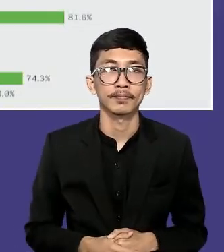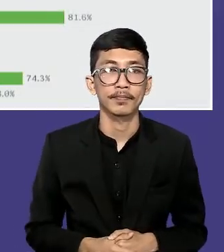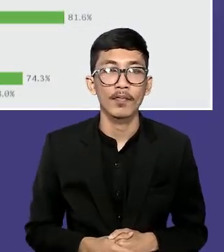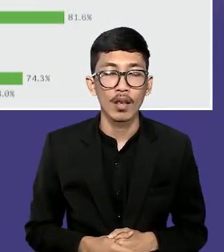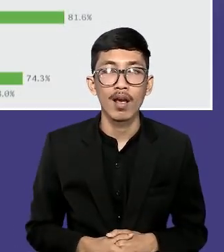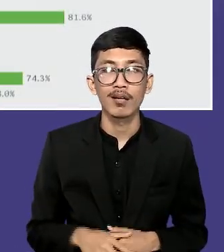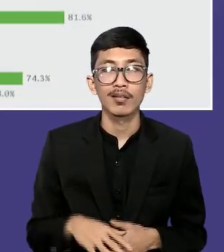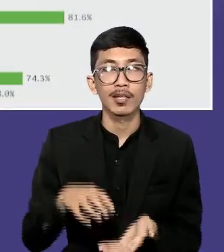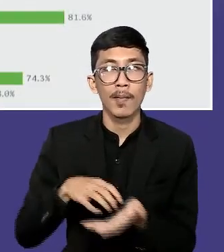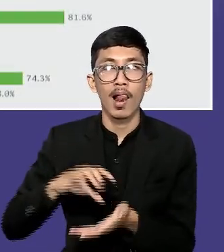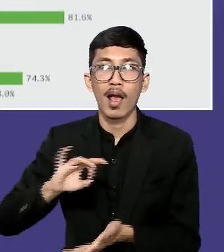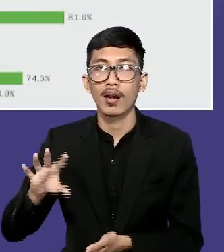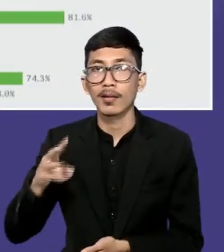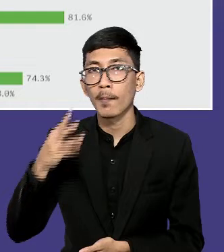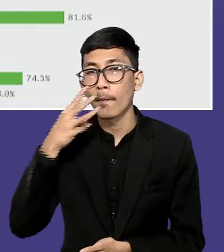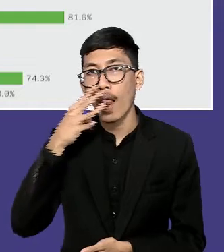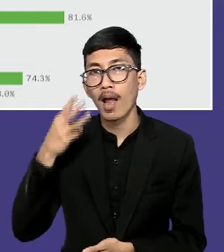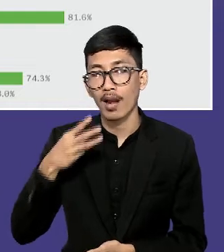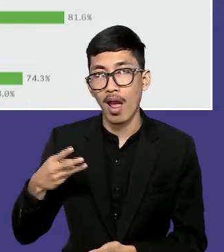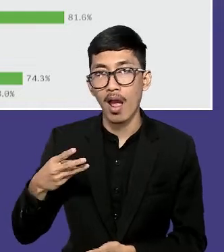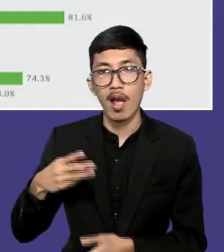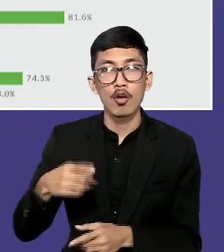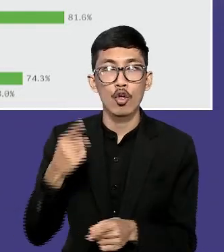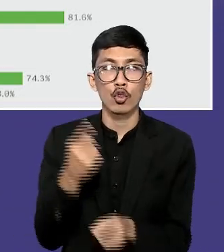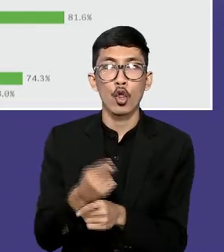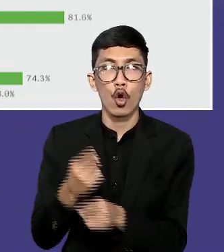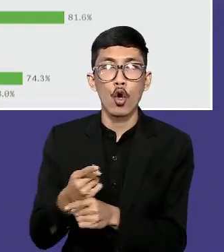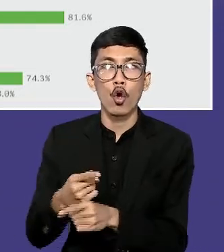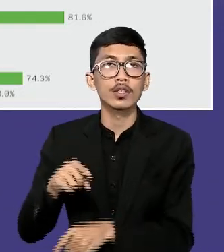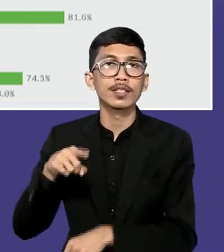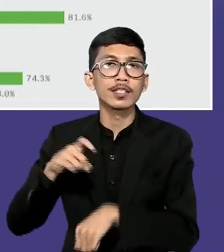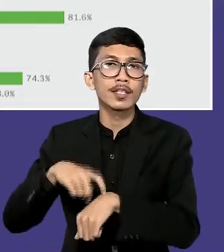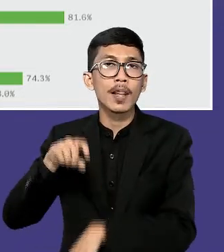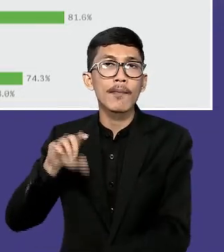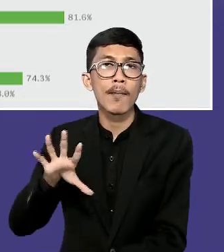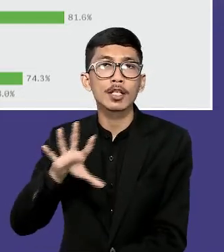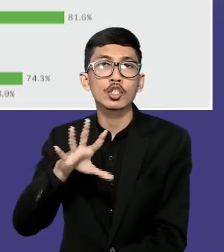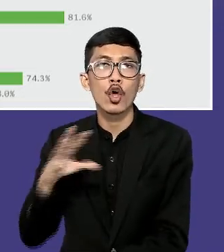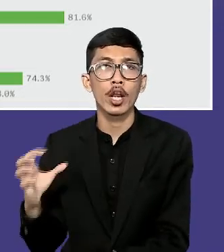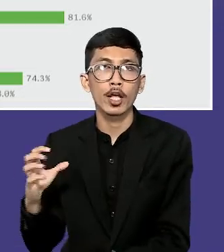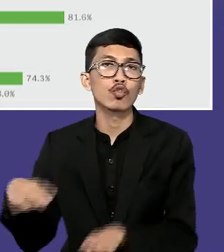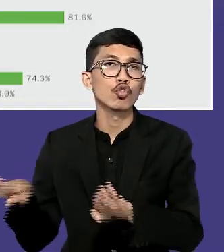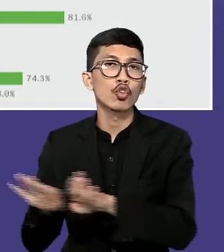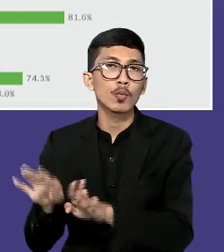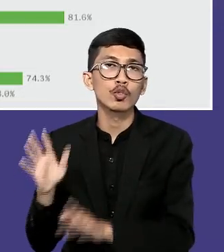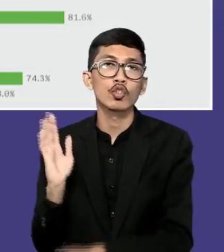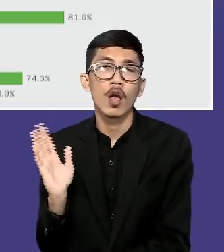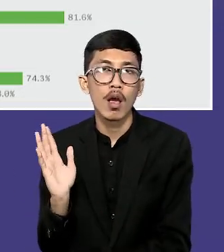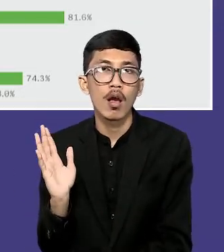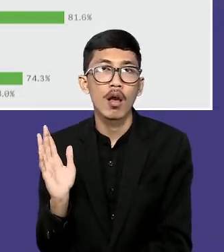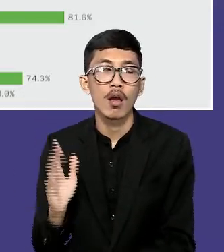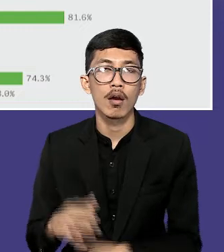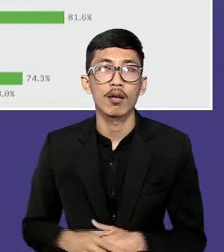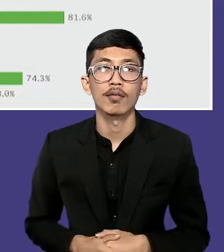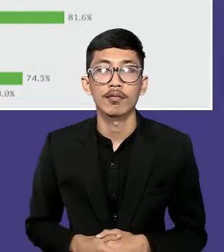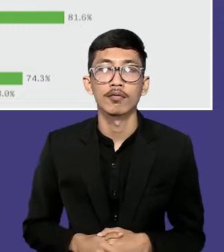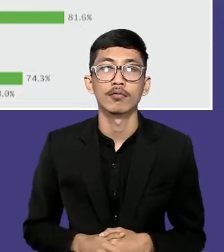05.00 dana menyetop kegiatan olahraga amatir wajib work work from home